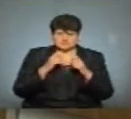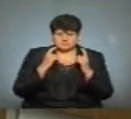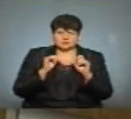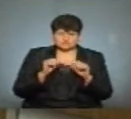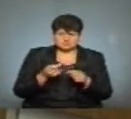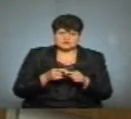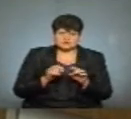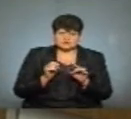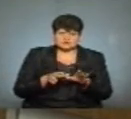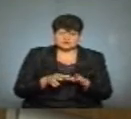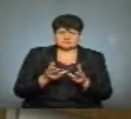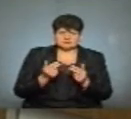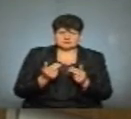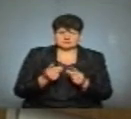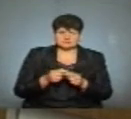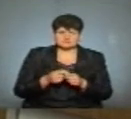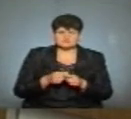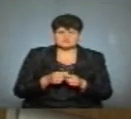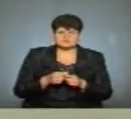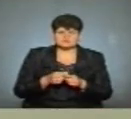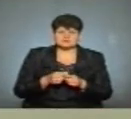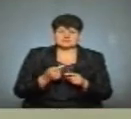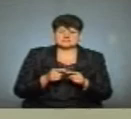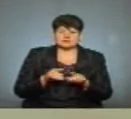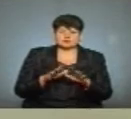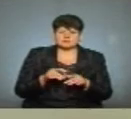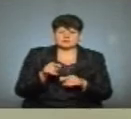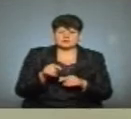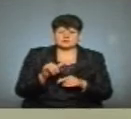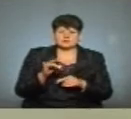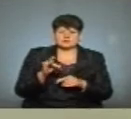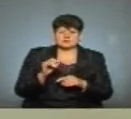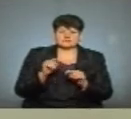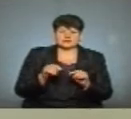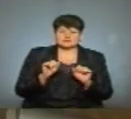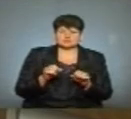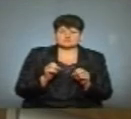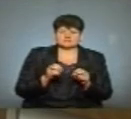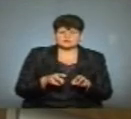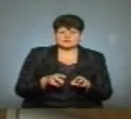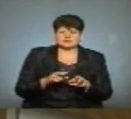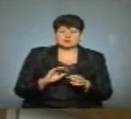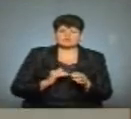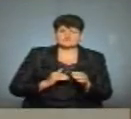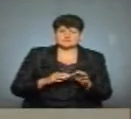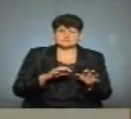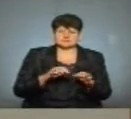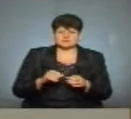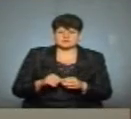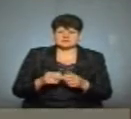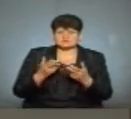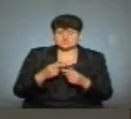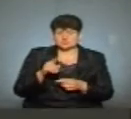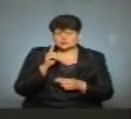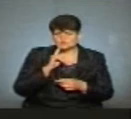вас десь це здати? Так, момент у нас є, ось ця урна, в неї можна викидати, а потім фірма утилізує, забирає. Звичайно, що